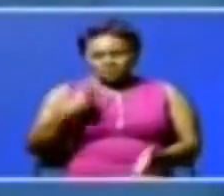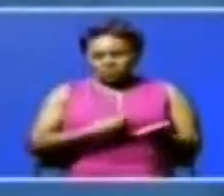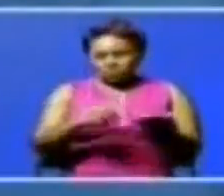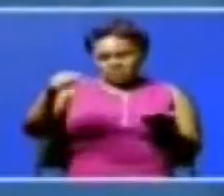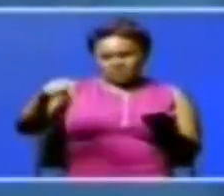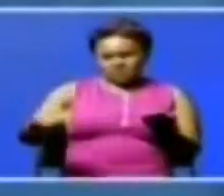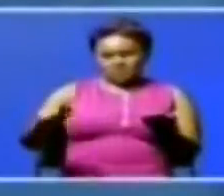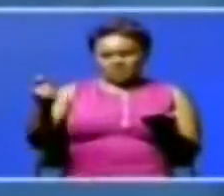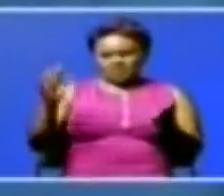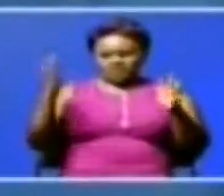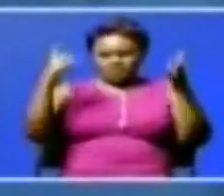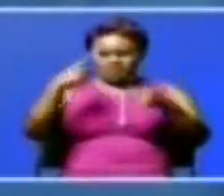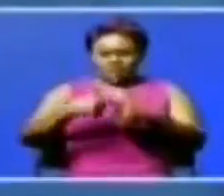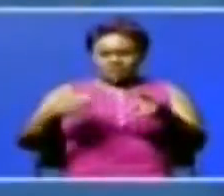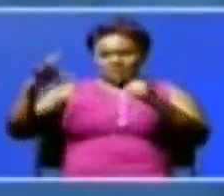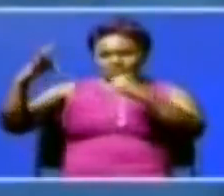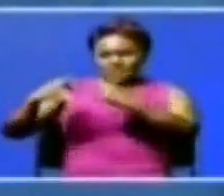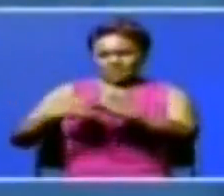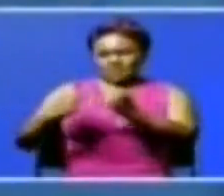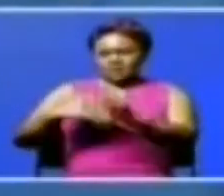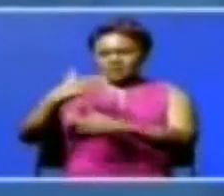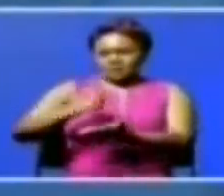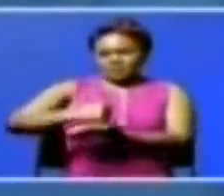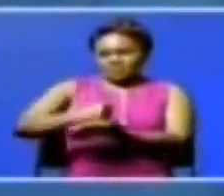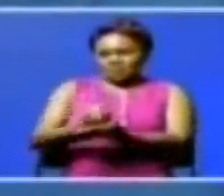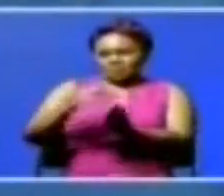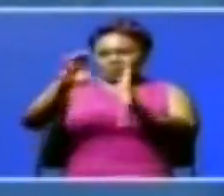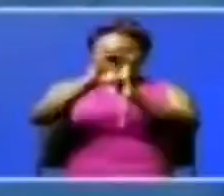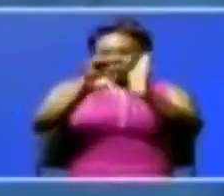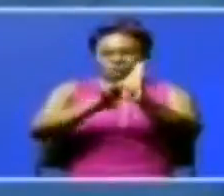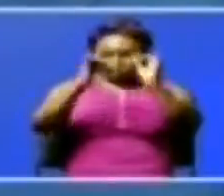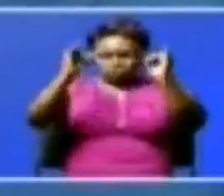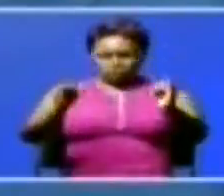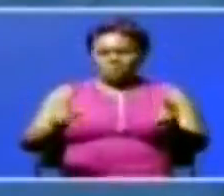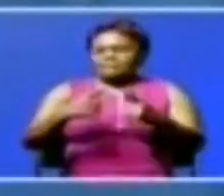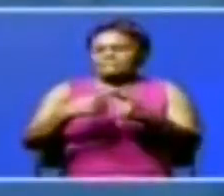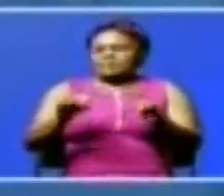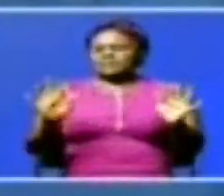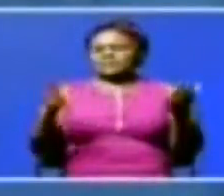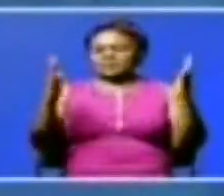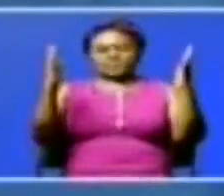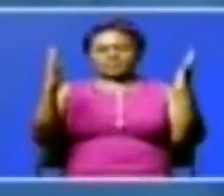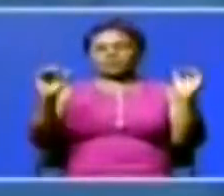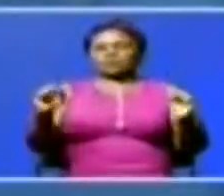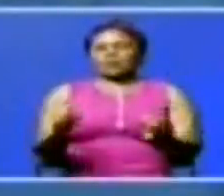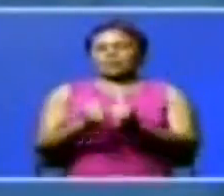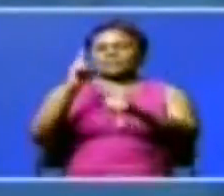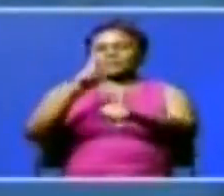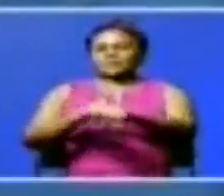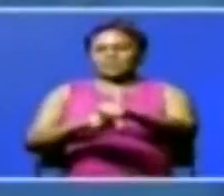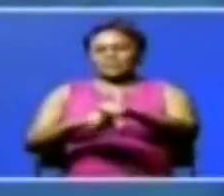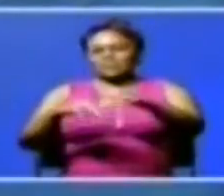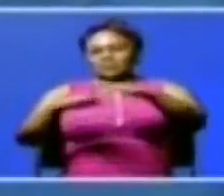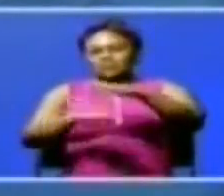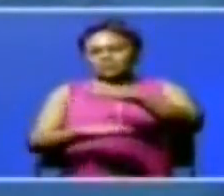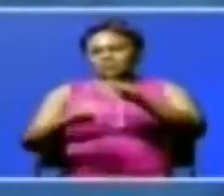Kenya imeadhimisha miaka minane tangu kuidhinishwa kwa katiba mpya. Hata hivyo, maadhimisho haya yamefanyika wakati naibu jaji